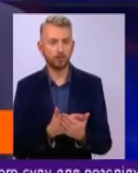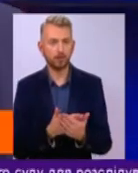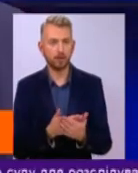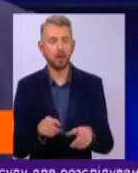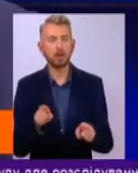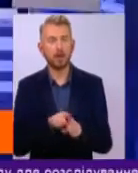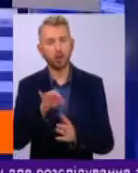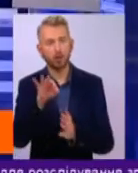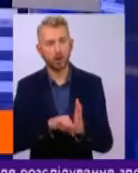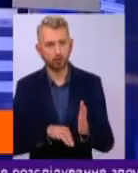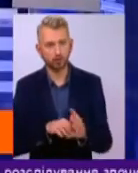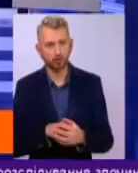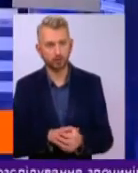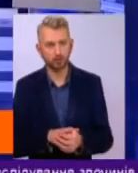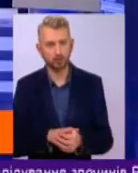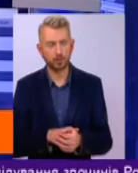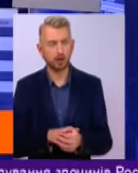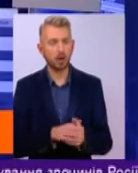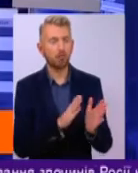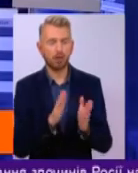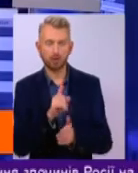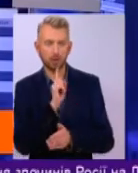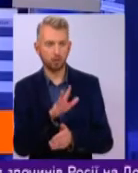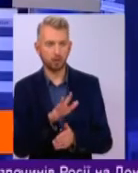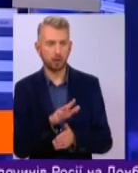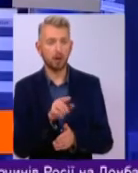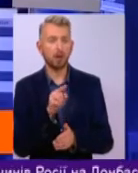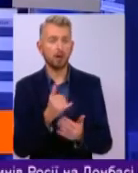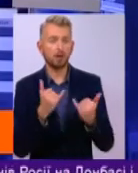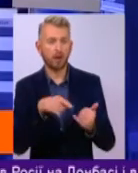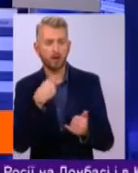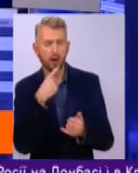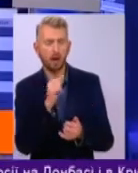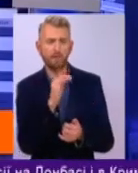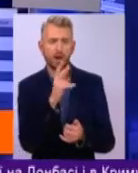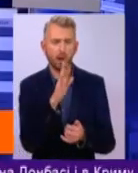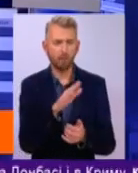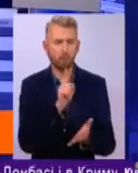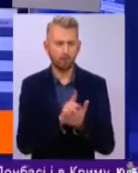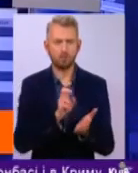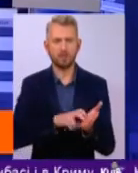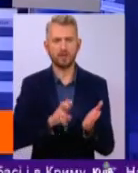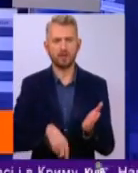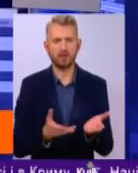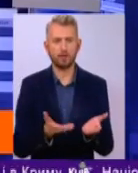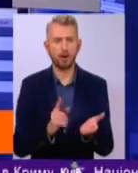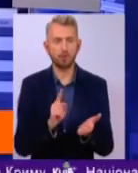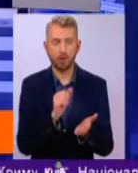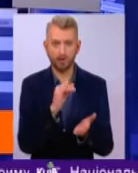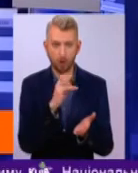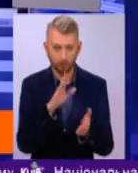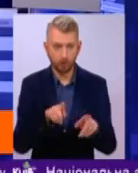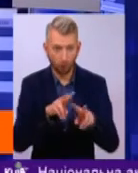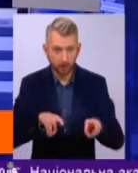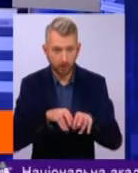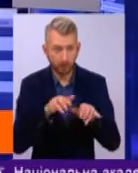одразу порядка не буде. І от зараз кажуть, там Аваков повинен піти в відставку. А що Аваков розслідує цю